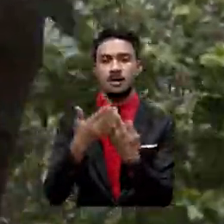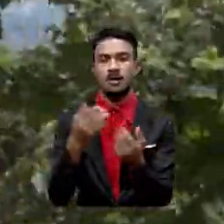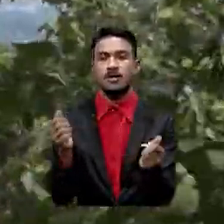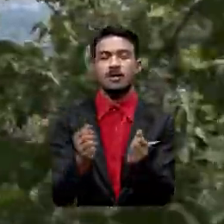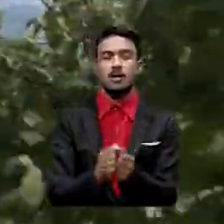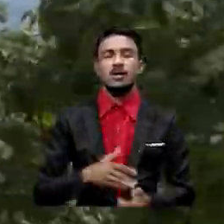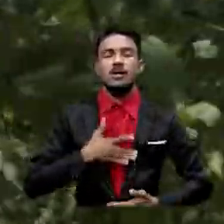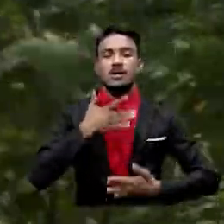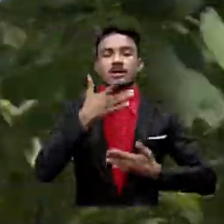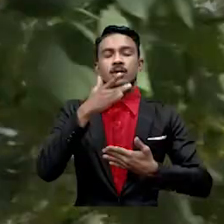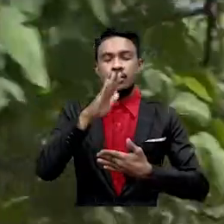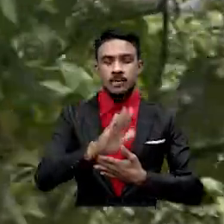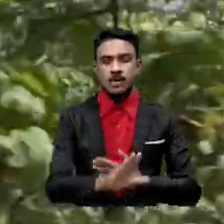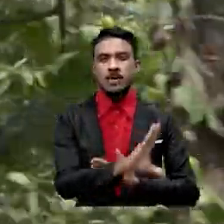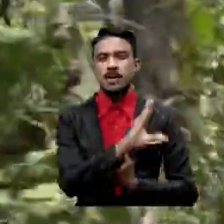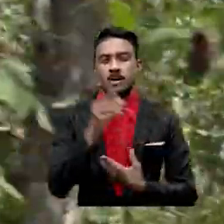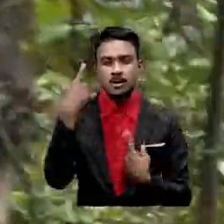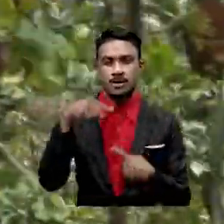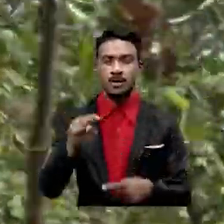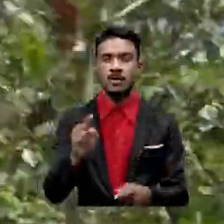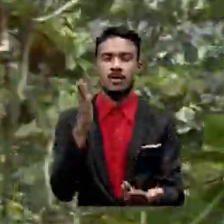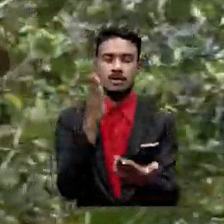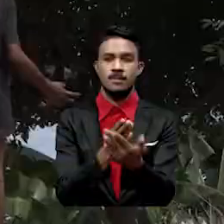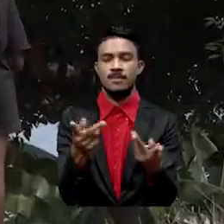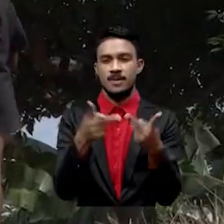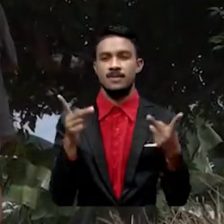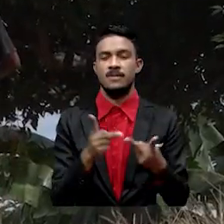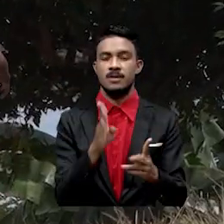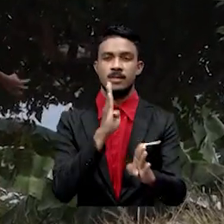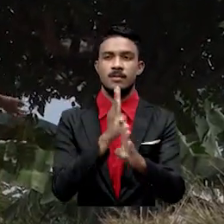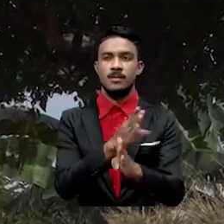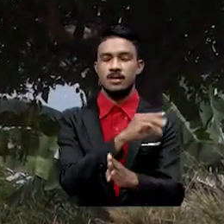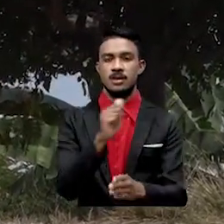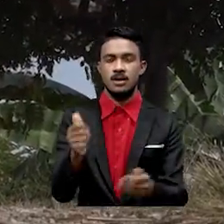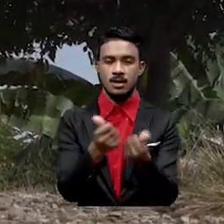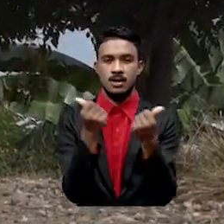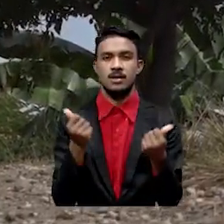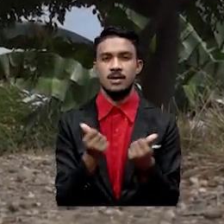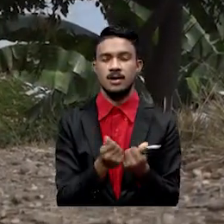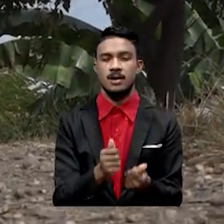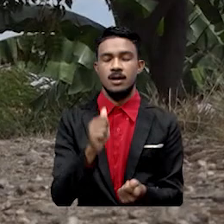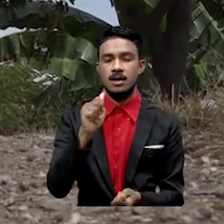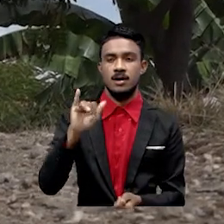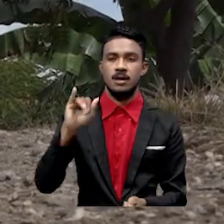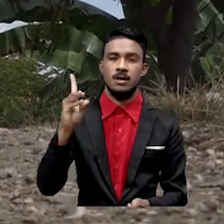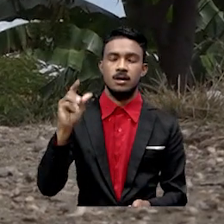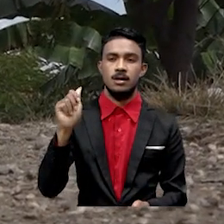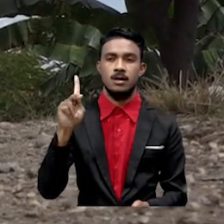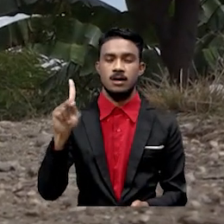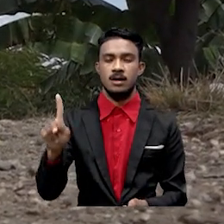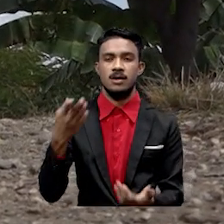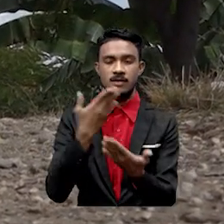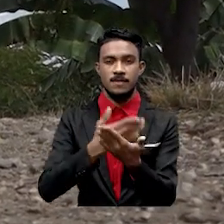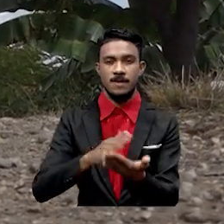hahu badak ho si terminal bekora sae ba foholeten aldeia Aidak Behare. Husi sakrifisu hanesan faang moro